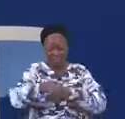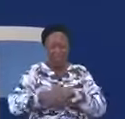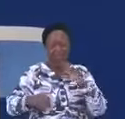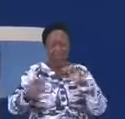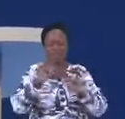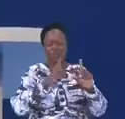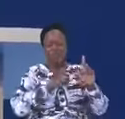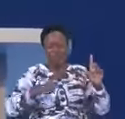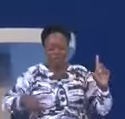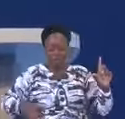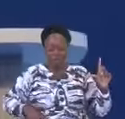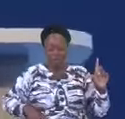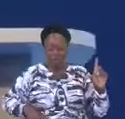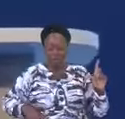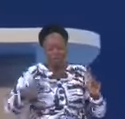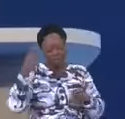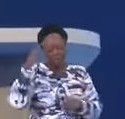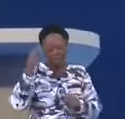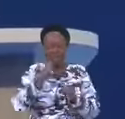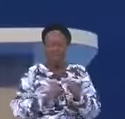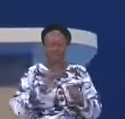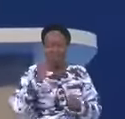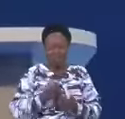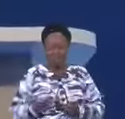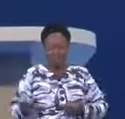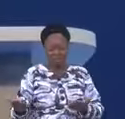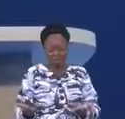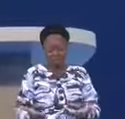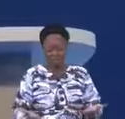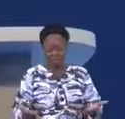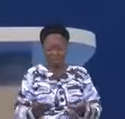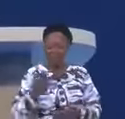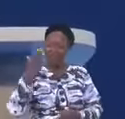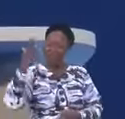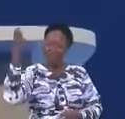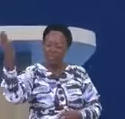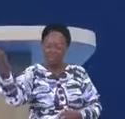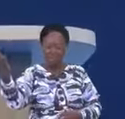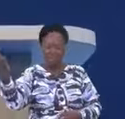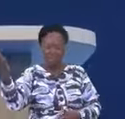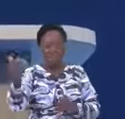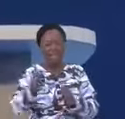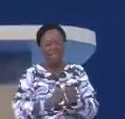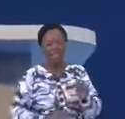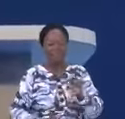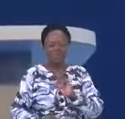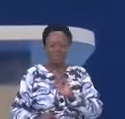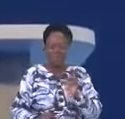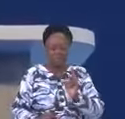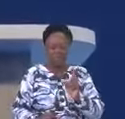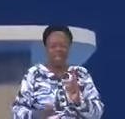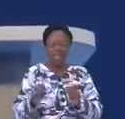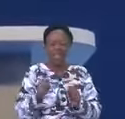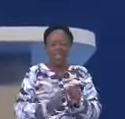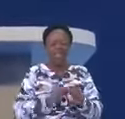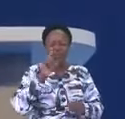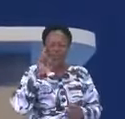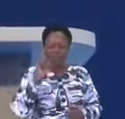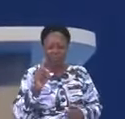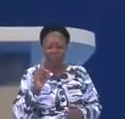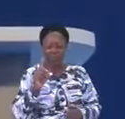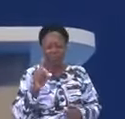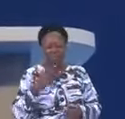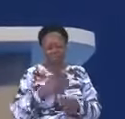ici là-bas en tout lieu tout le monde l'émancipation